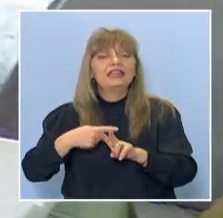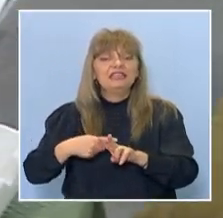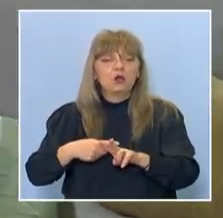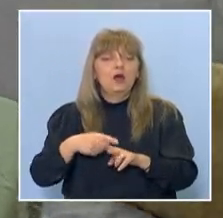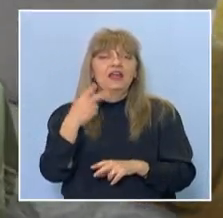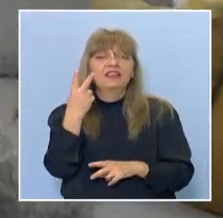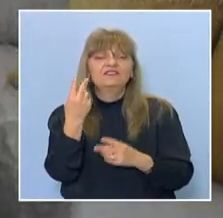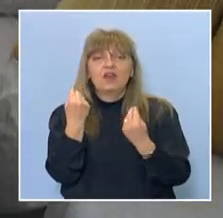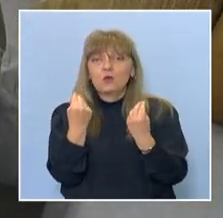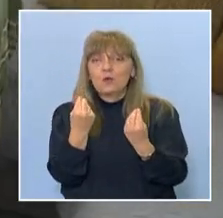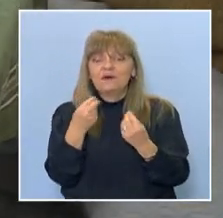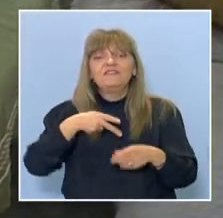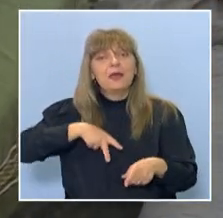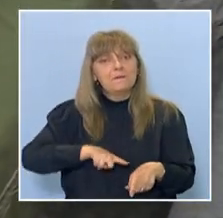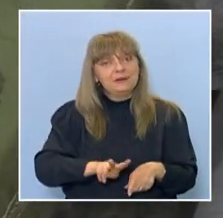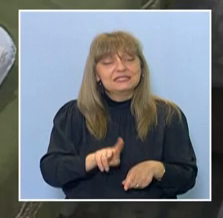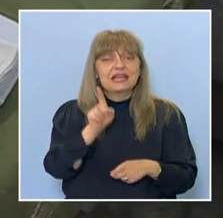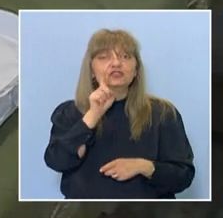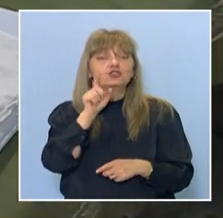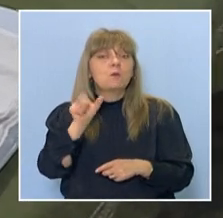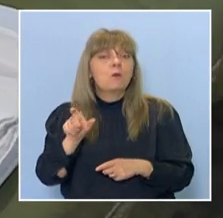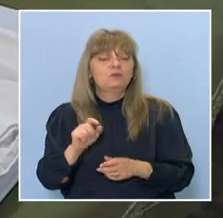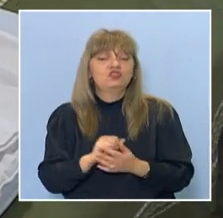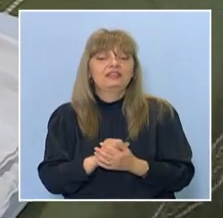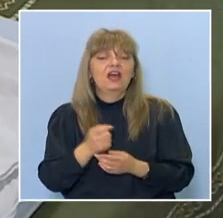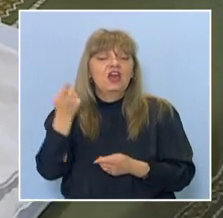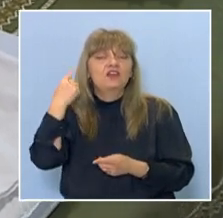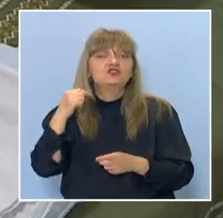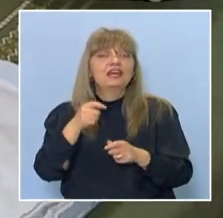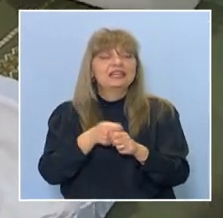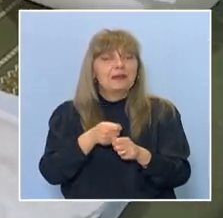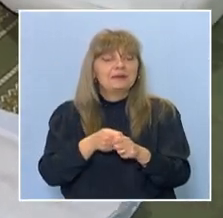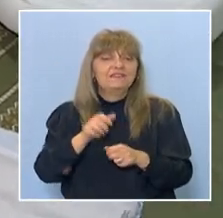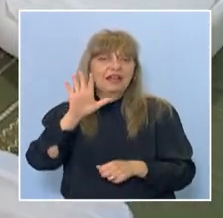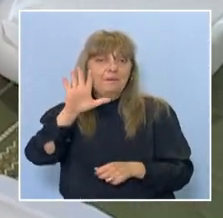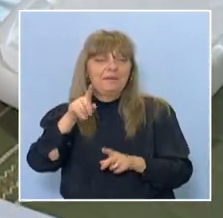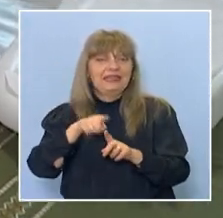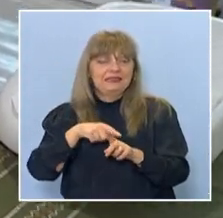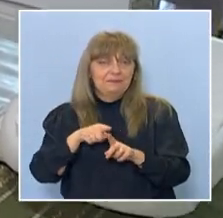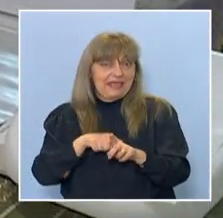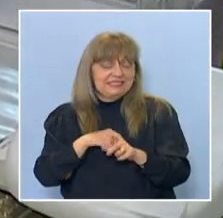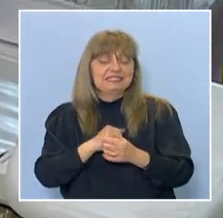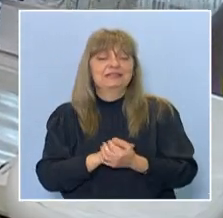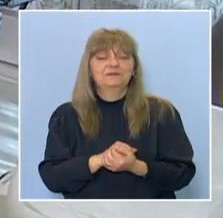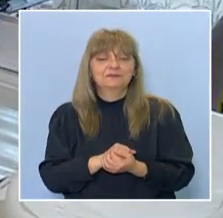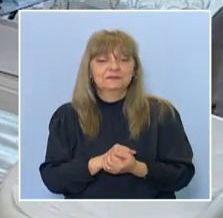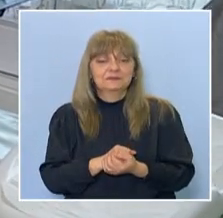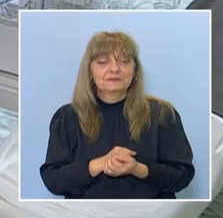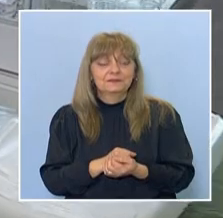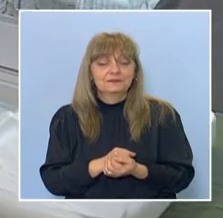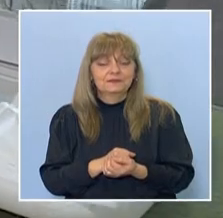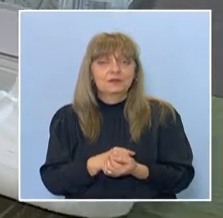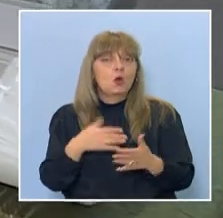хубави близначета момченца, които вчера направиха 5 месеца календарни.